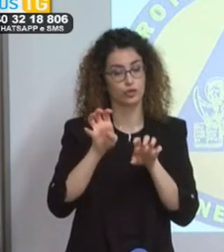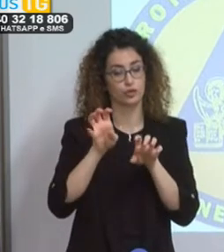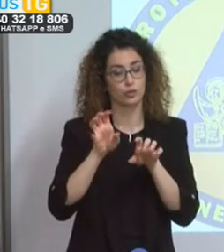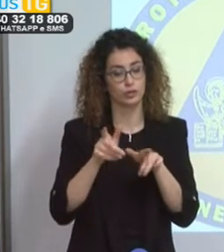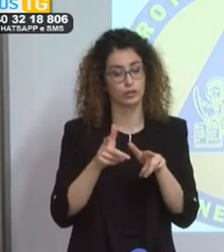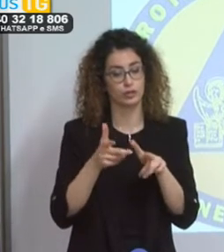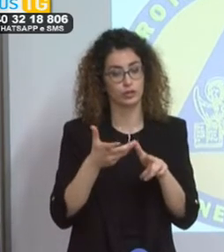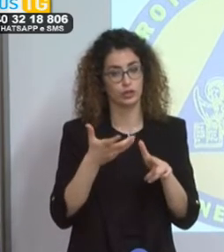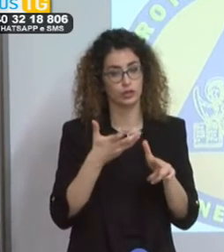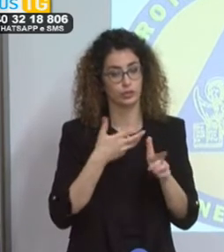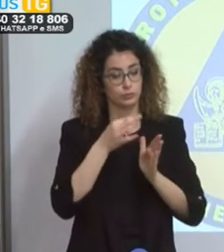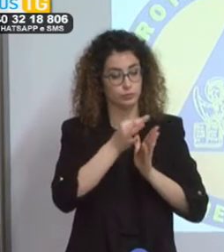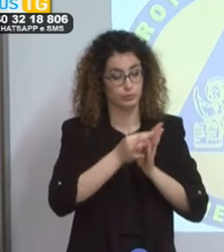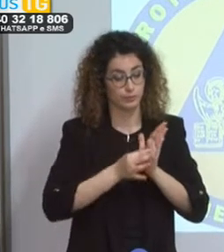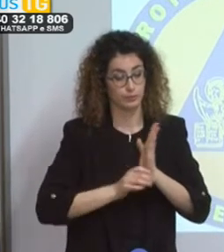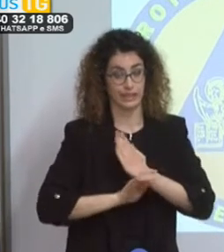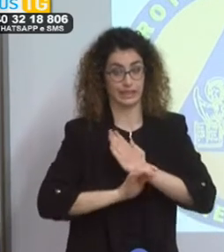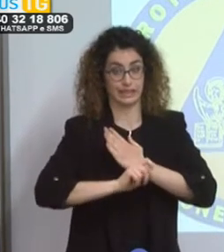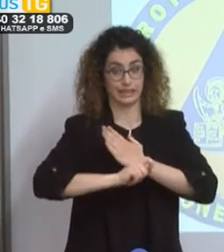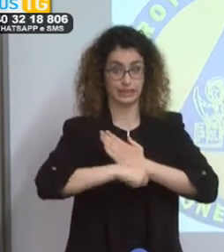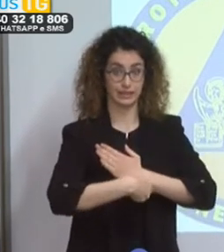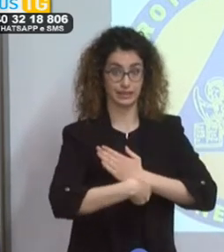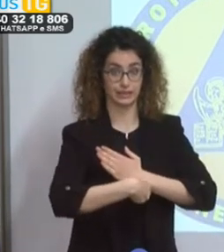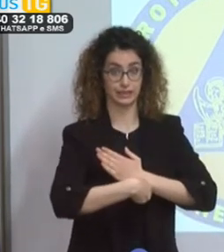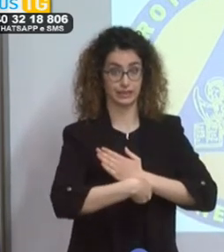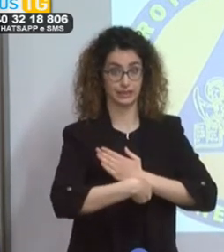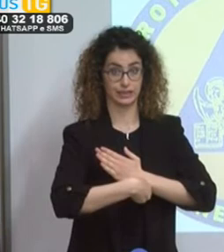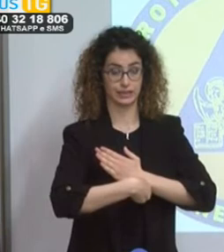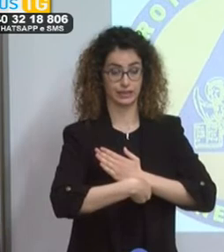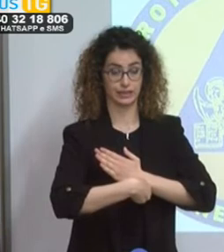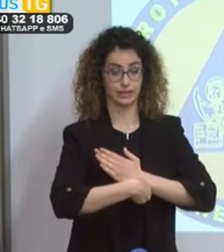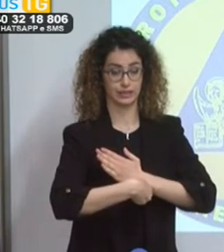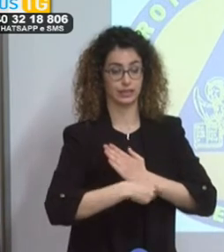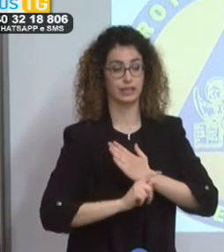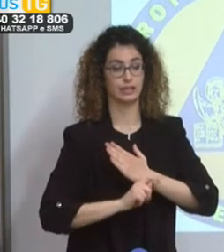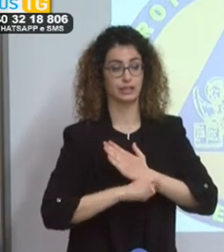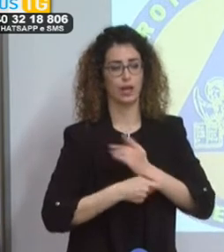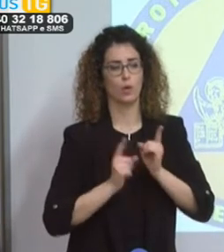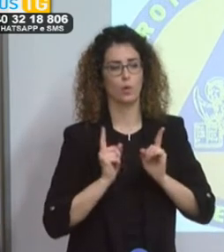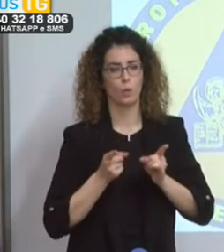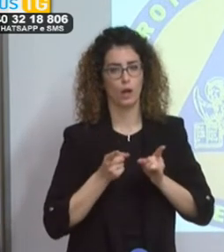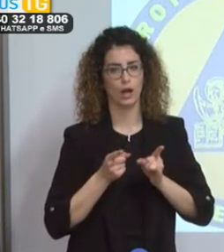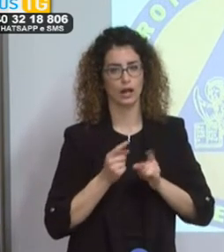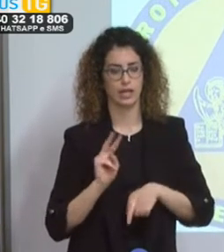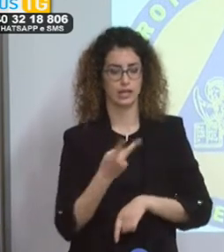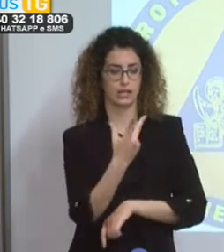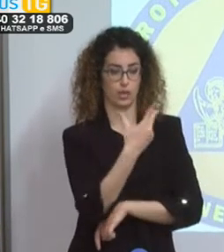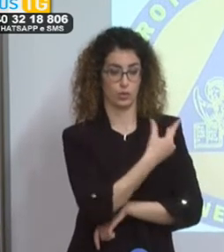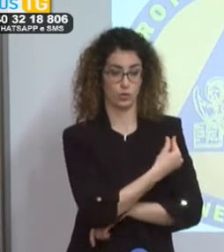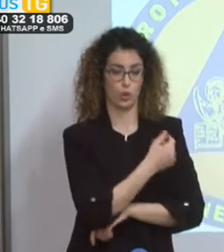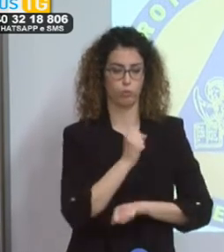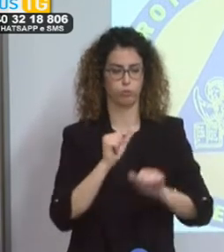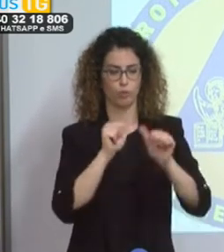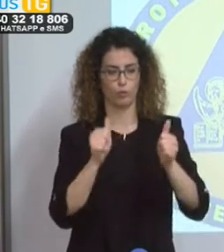precise in merito alla possibilità di fare il richiamo del vaccino con un vaccino diverso rispetto alla prima